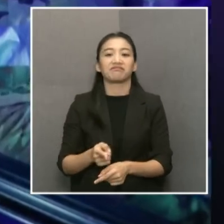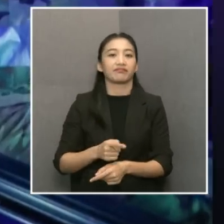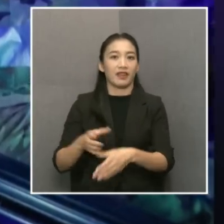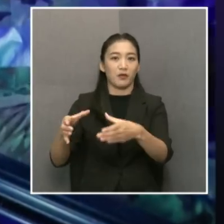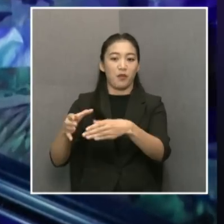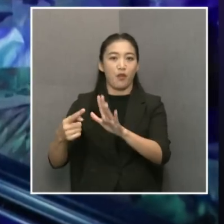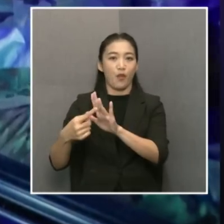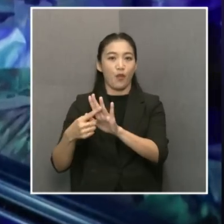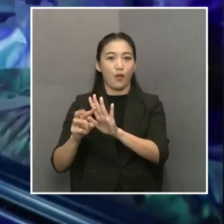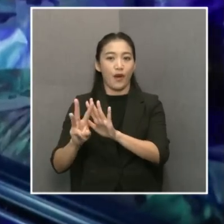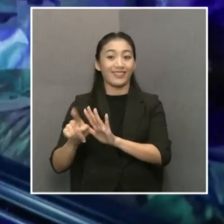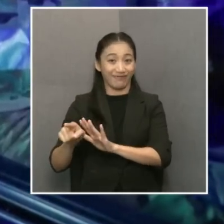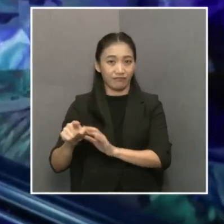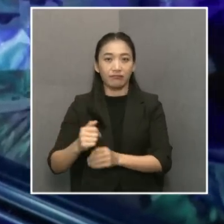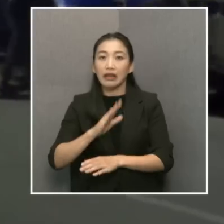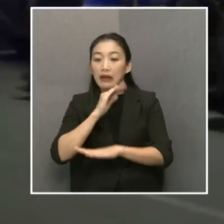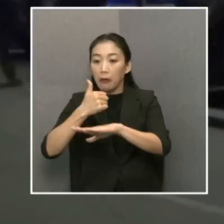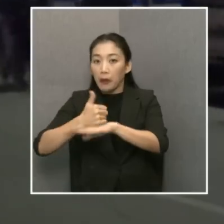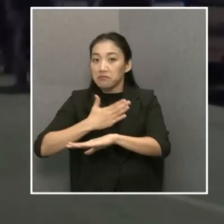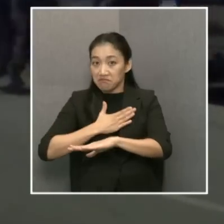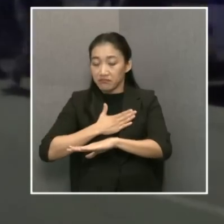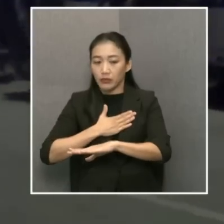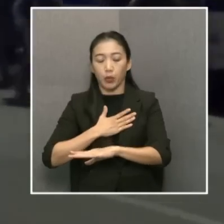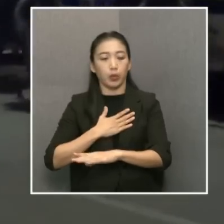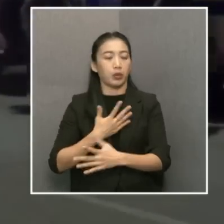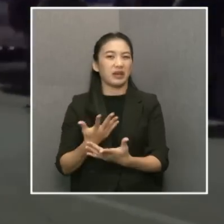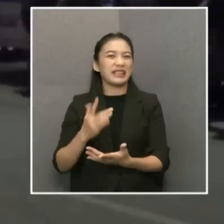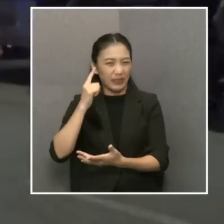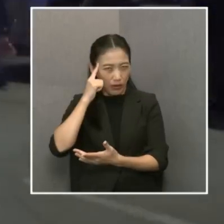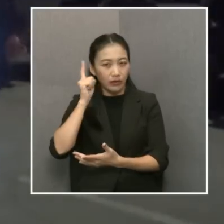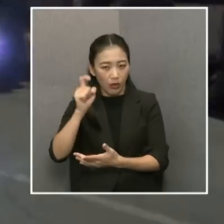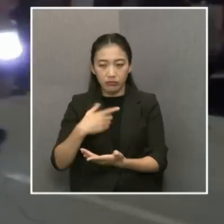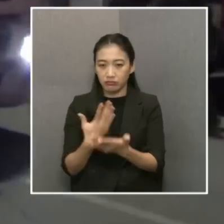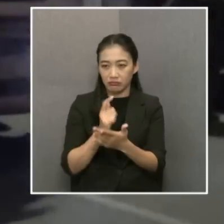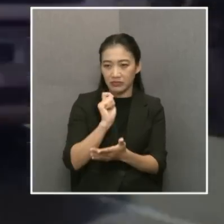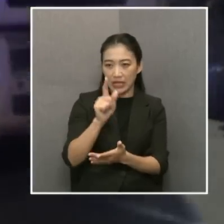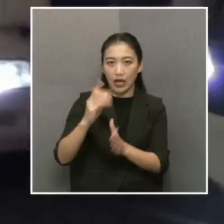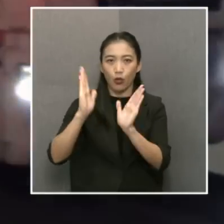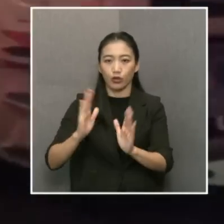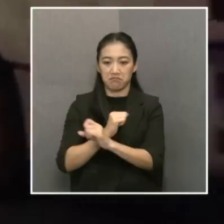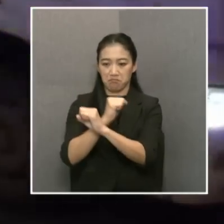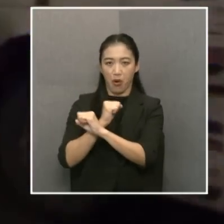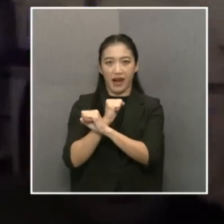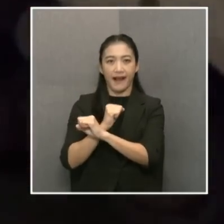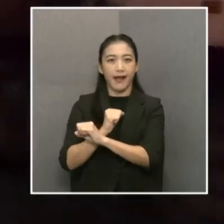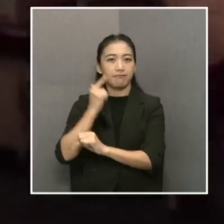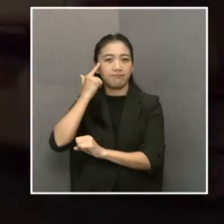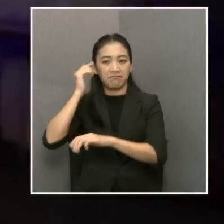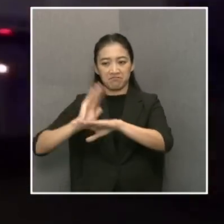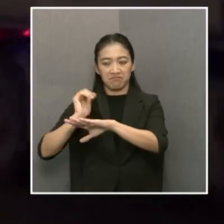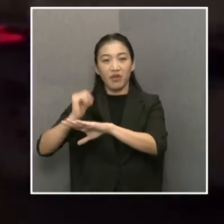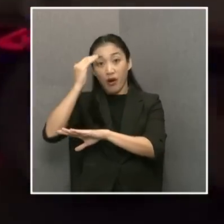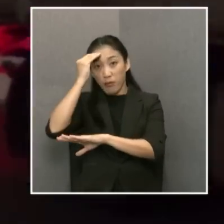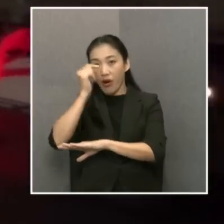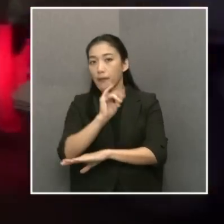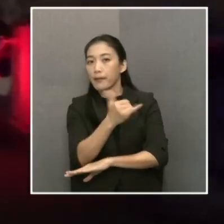งินลงทุนจ้างเจ้าหน้าที่รักษาความปลอดภัยเก่งๆเหมือนกับหลายๆคนที่เคยออกมาต่อต้านผู้นำรัสเซียนะครับเขาก็เชื่อเหมือนกันว่าผู้นำรั